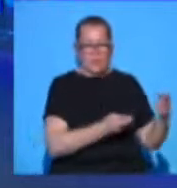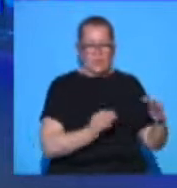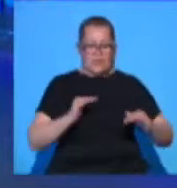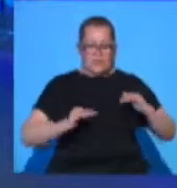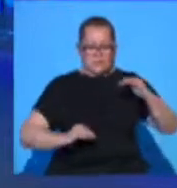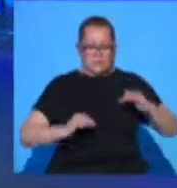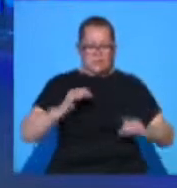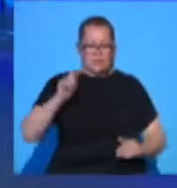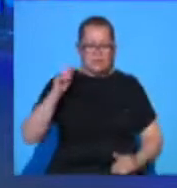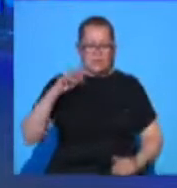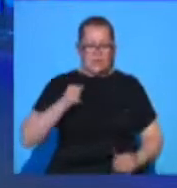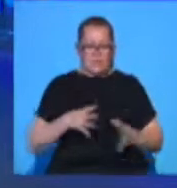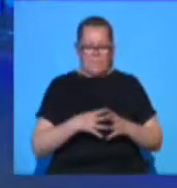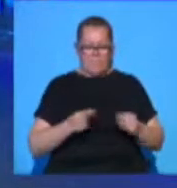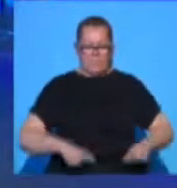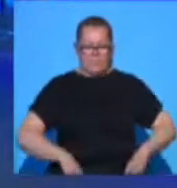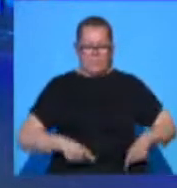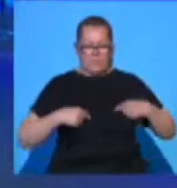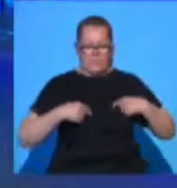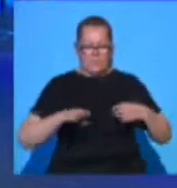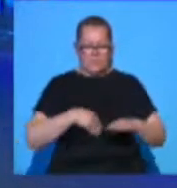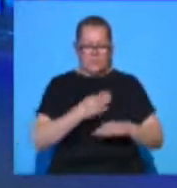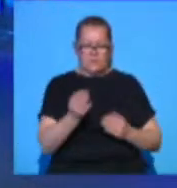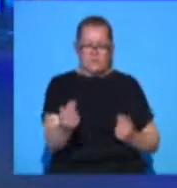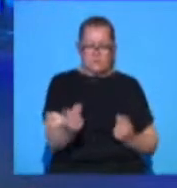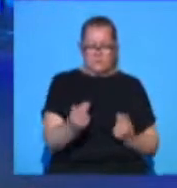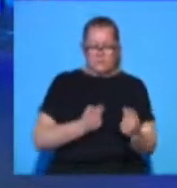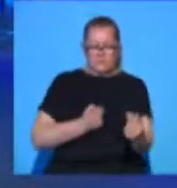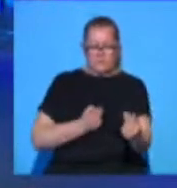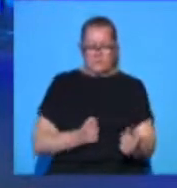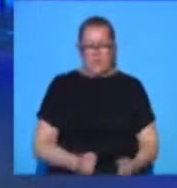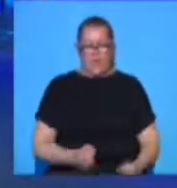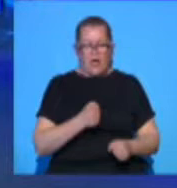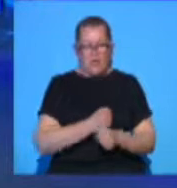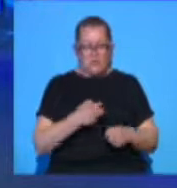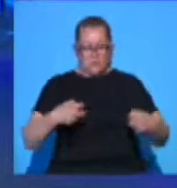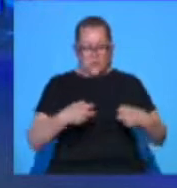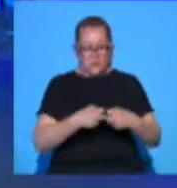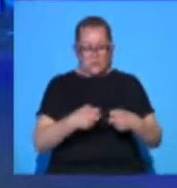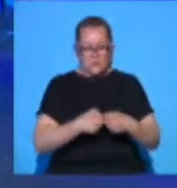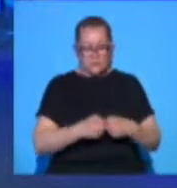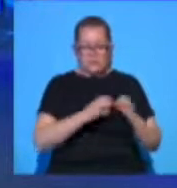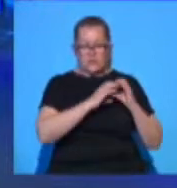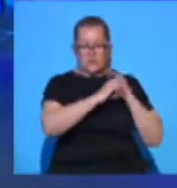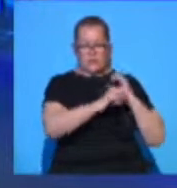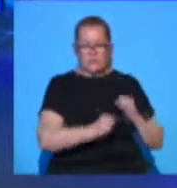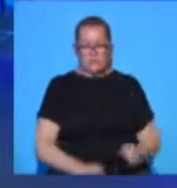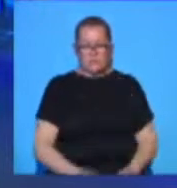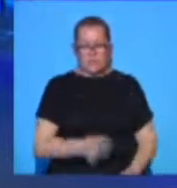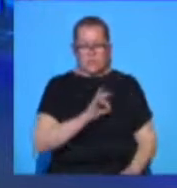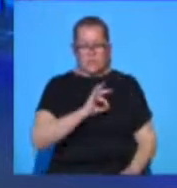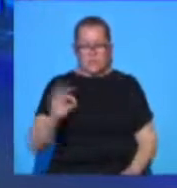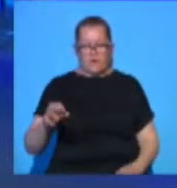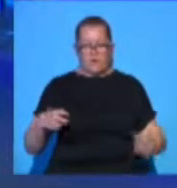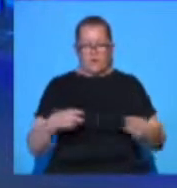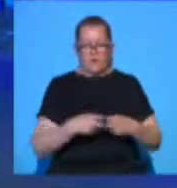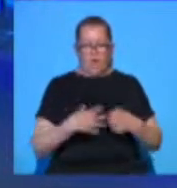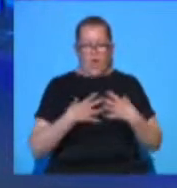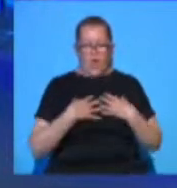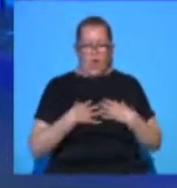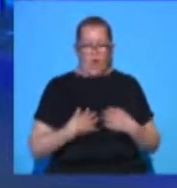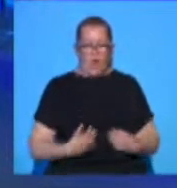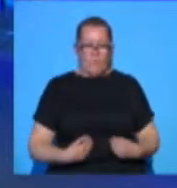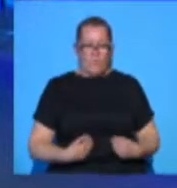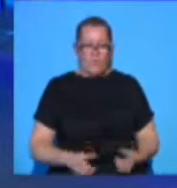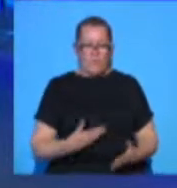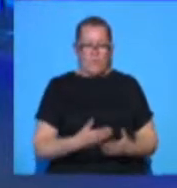transport agabaritic și a pierdut viața după ce a pătruns pe contrasens și a intrat direct sub un autotren. Cauza accidentului ar fi fost